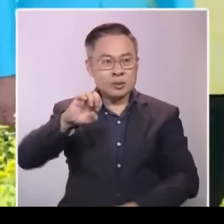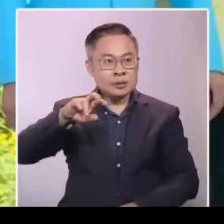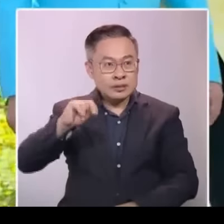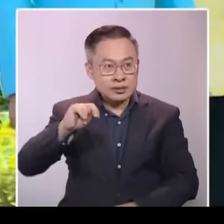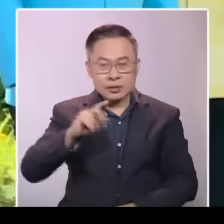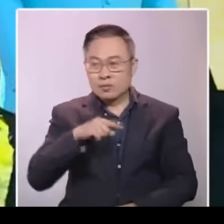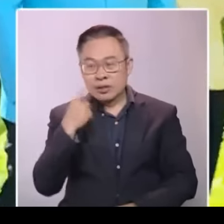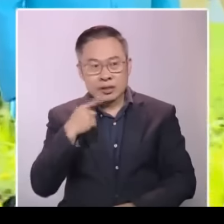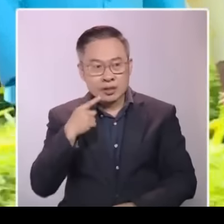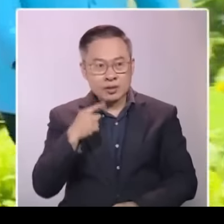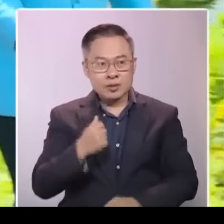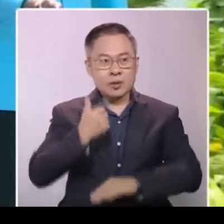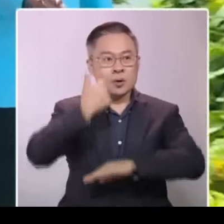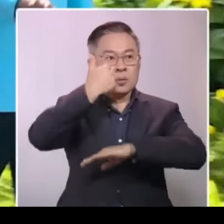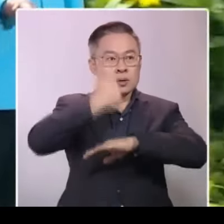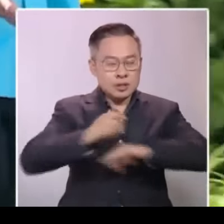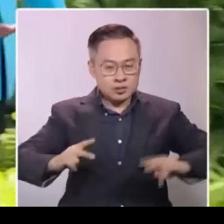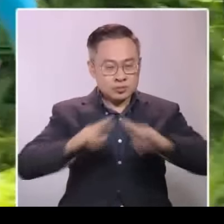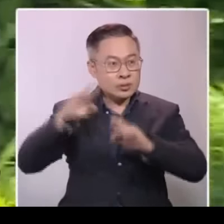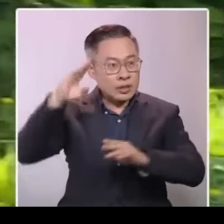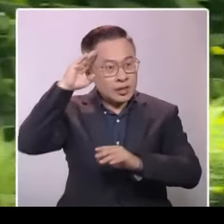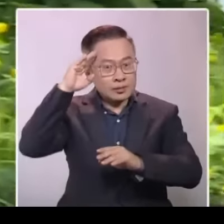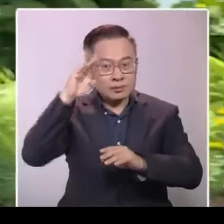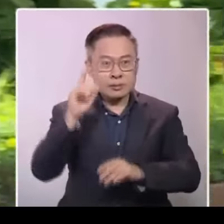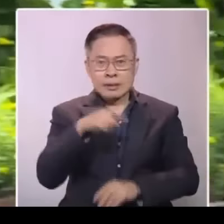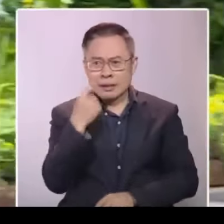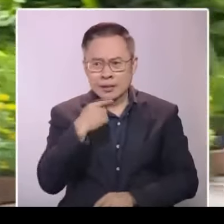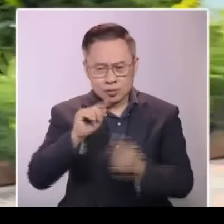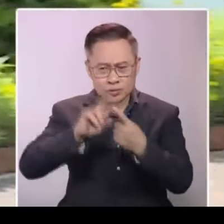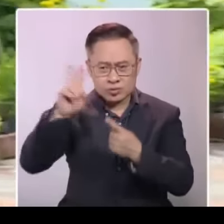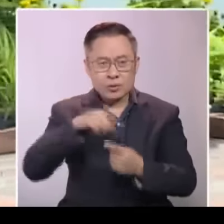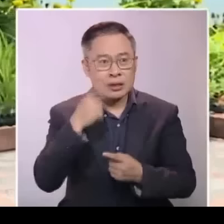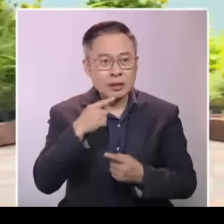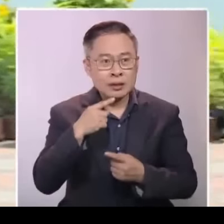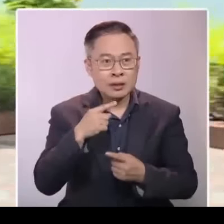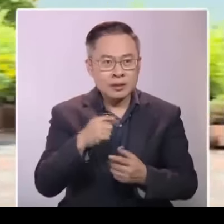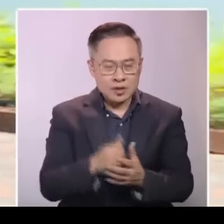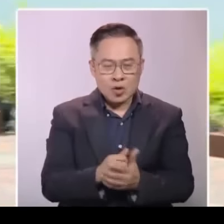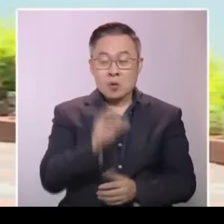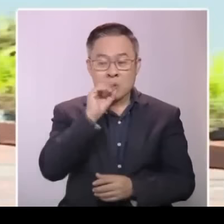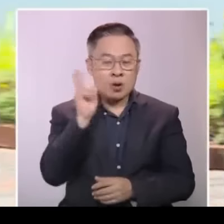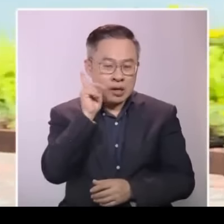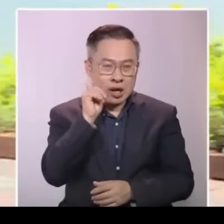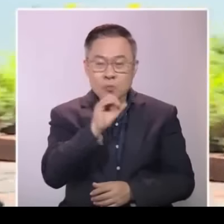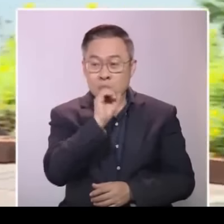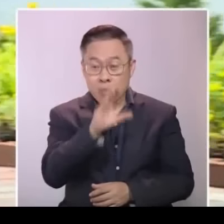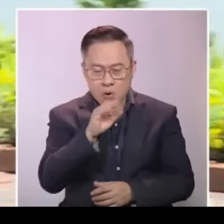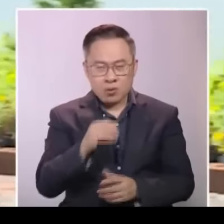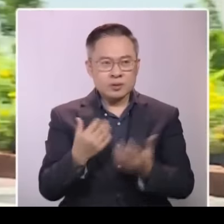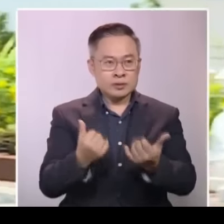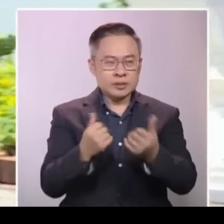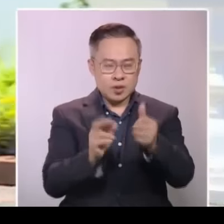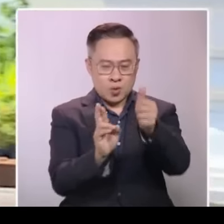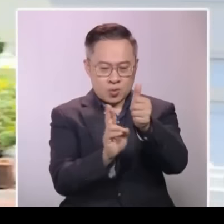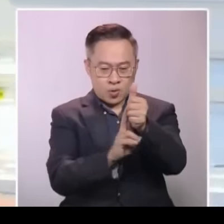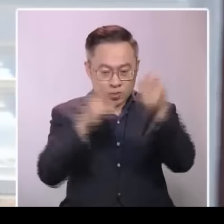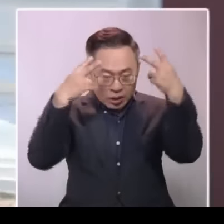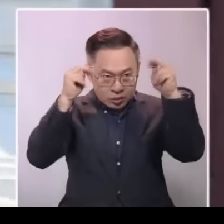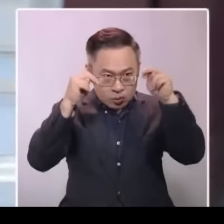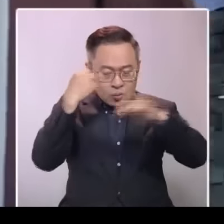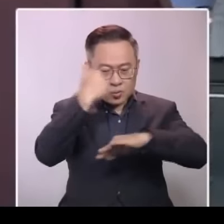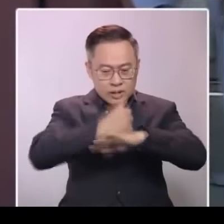ที่อยู่ข้างๆอีกคนนึงทางฝั่งขวาคุณอุ๊งอิ๊งเหรอคะ ไม่แน่ใจ หรอกเขาบอกว่าคือกระแสข่าวไงคุณภูมิธรรมเนี่ยจะไปนั่งรัฐ